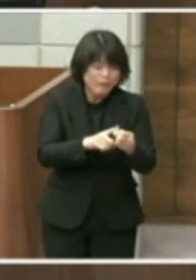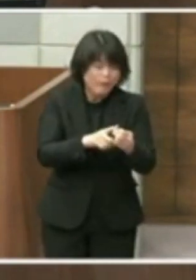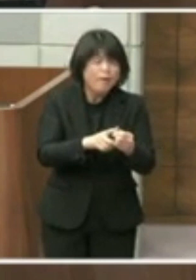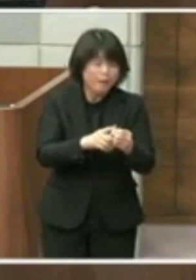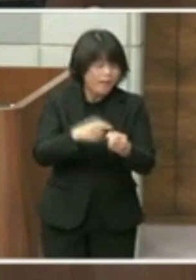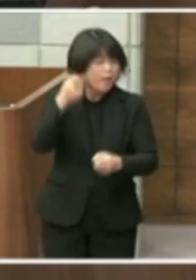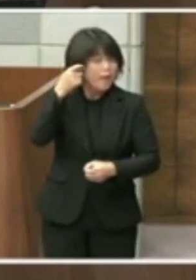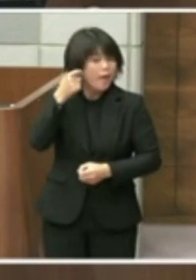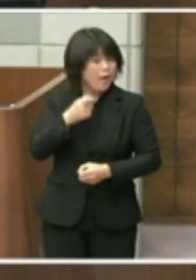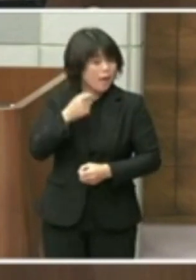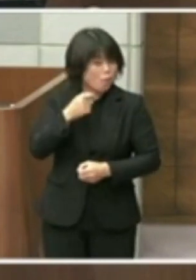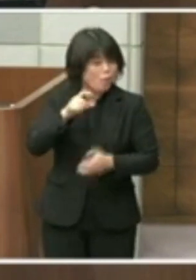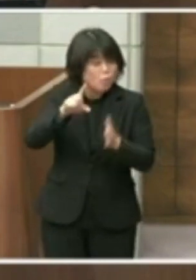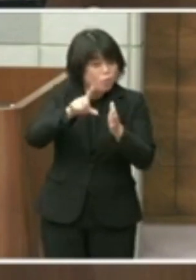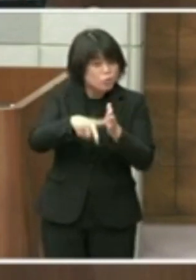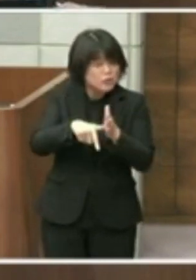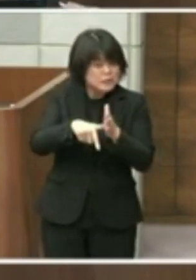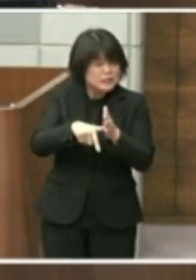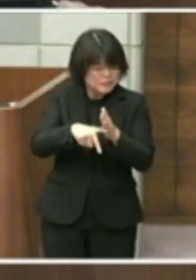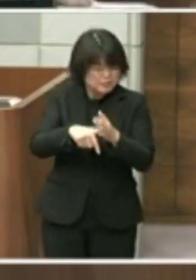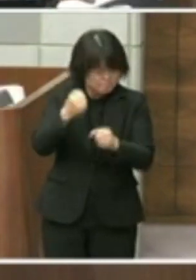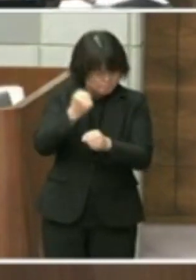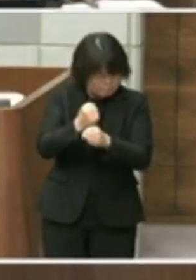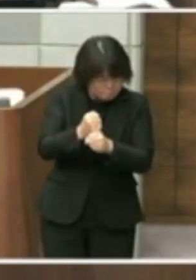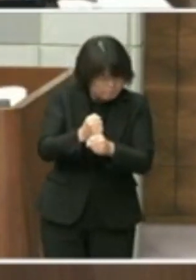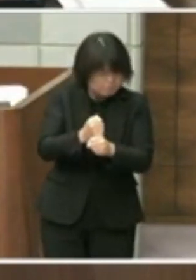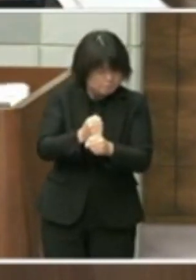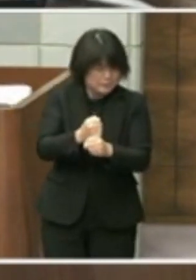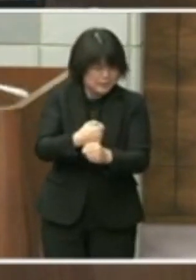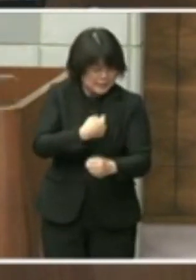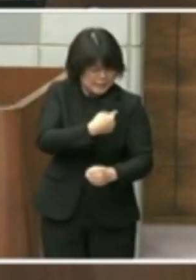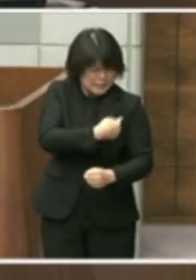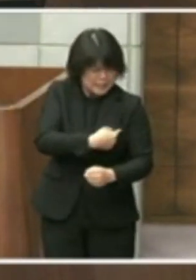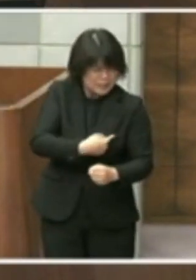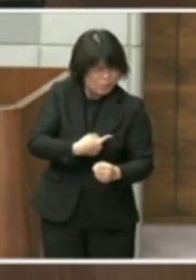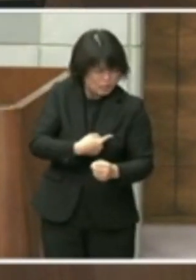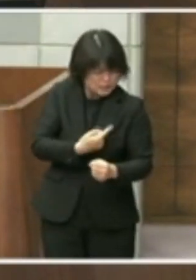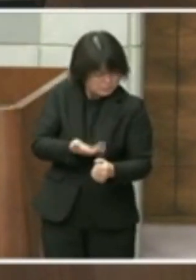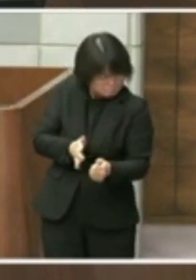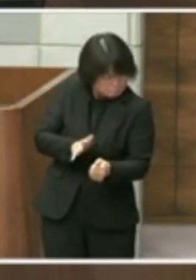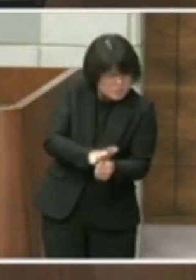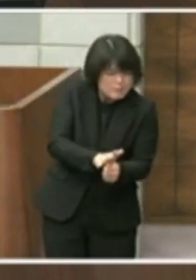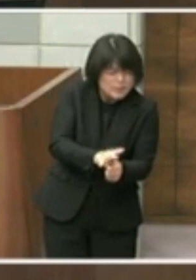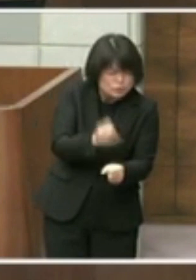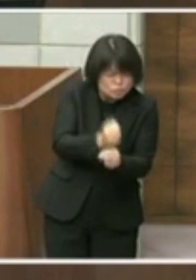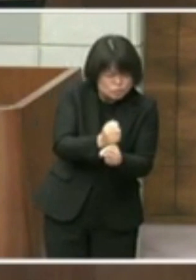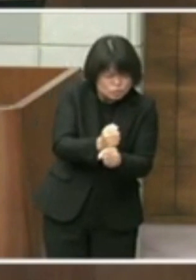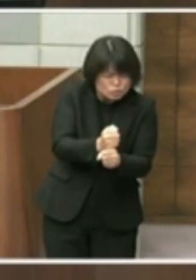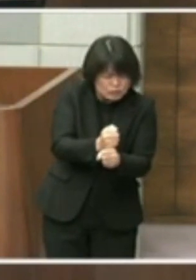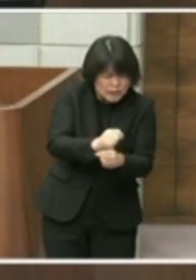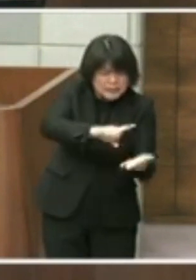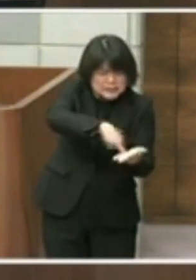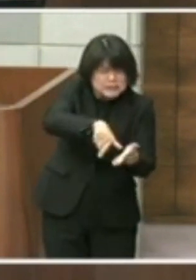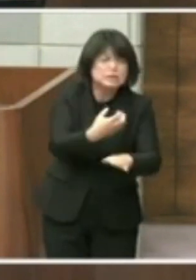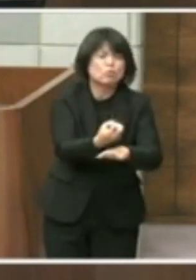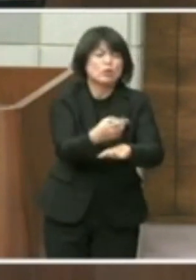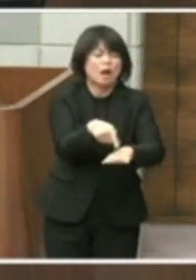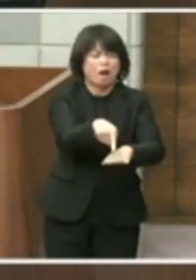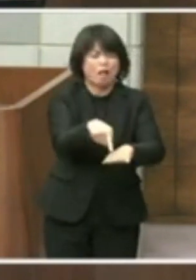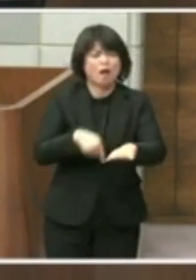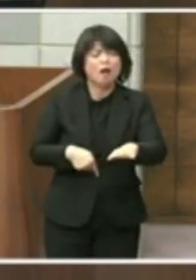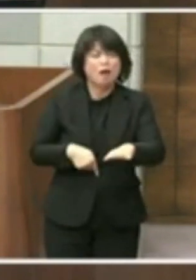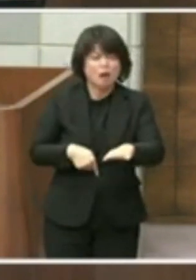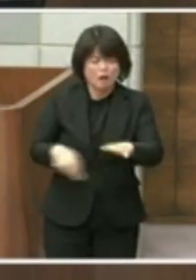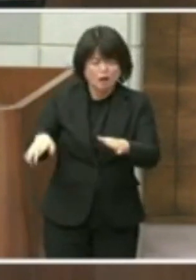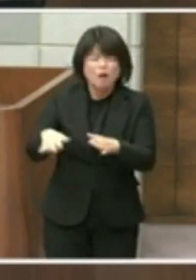ちが知恵と努力を結集し、命がけで作り上げた地域の宝であります。本市では永